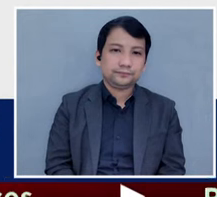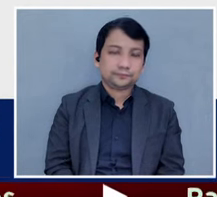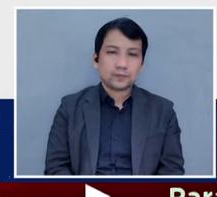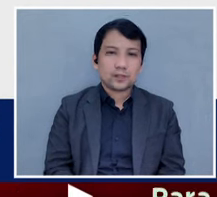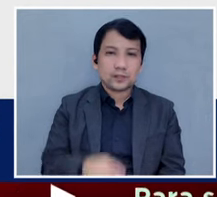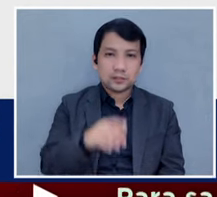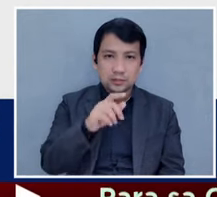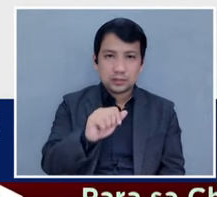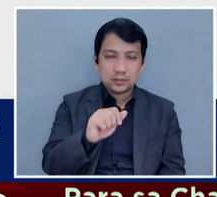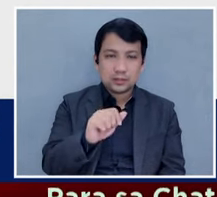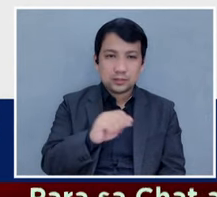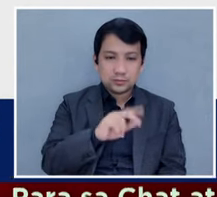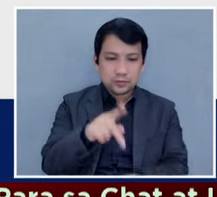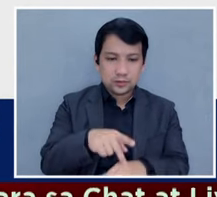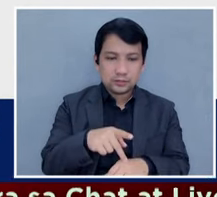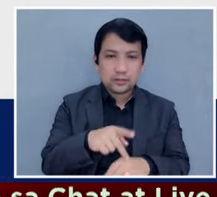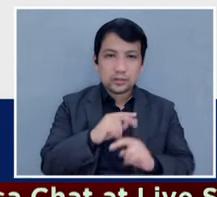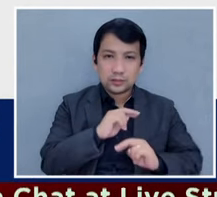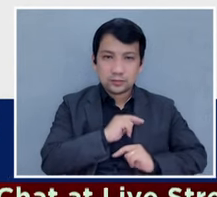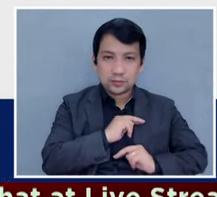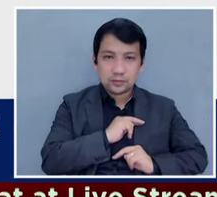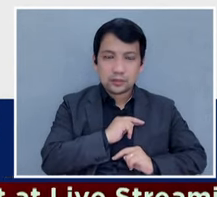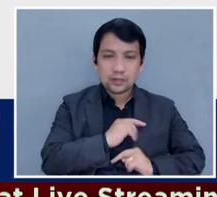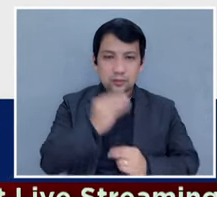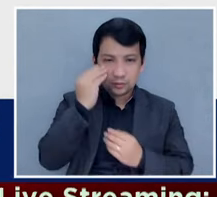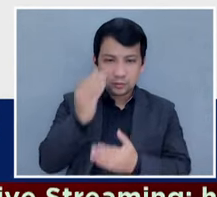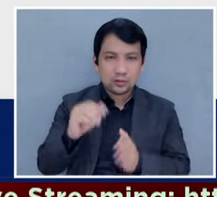Navy ng opisyal na pahayag para